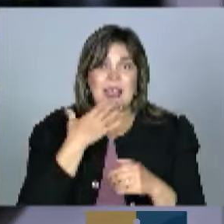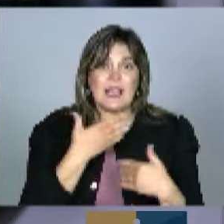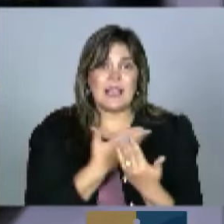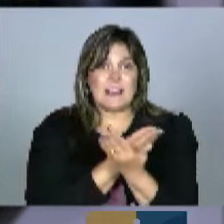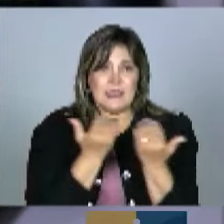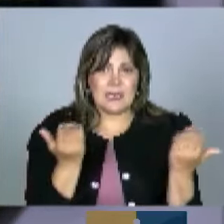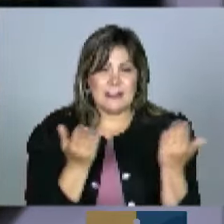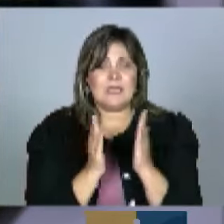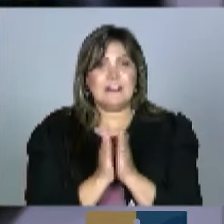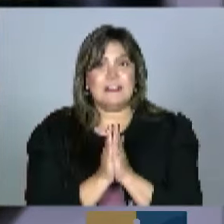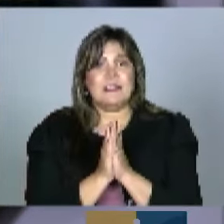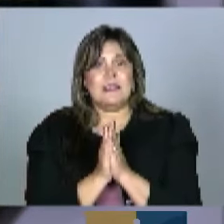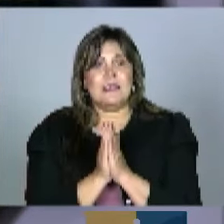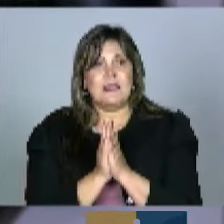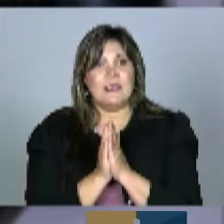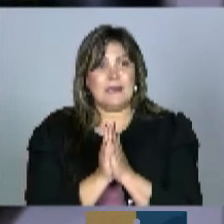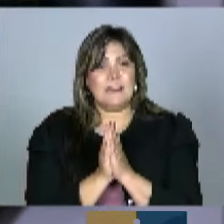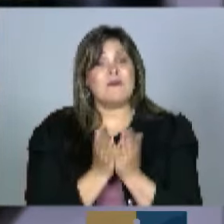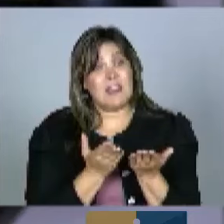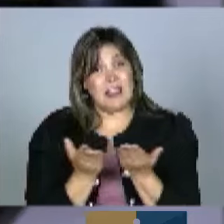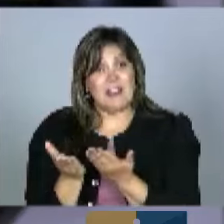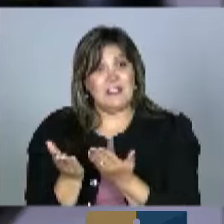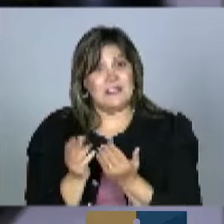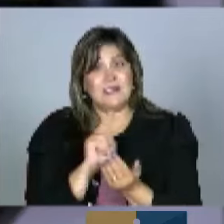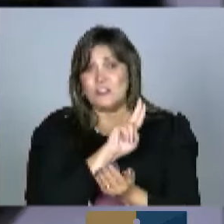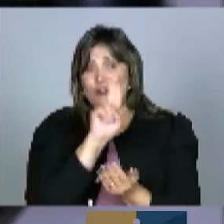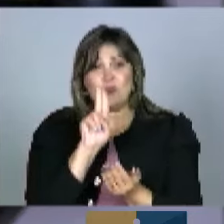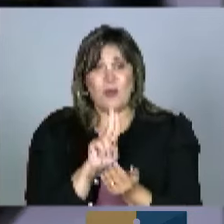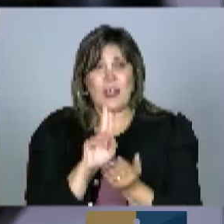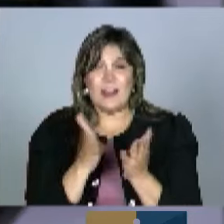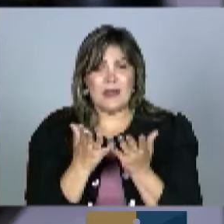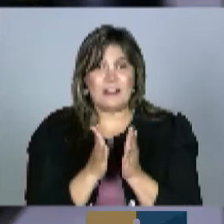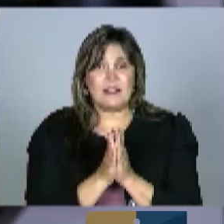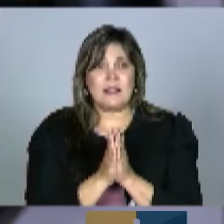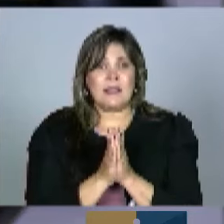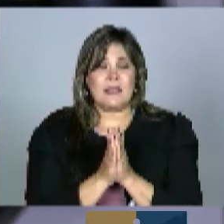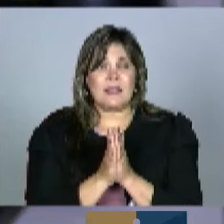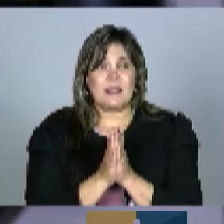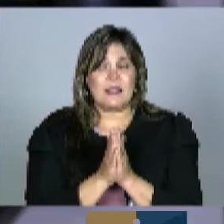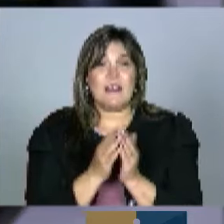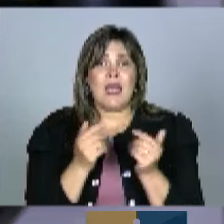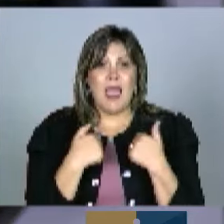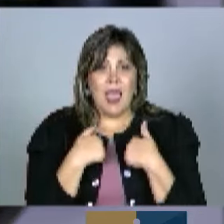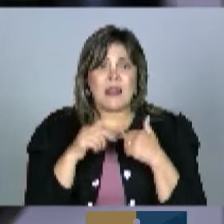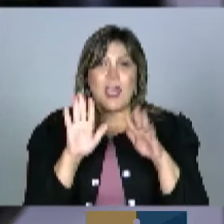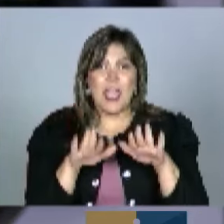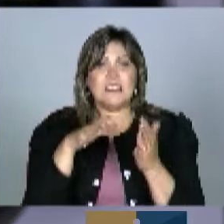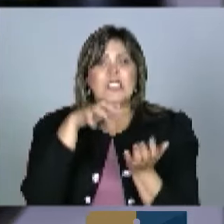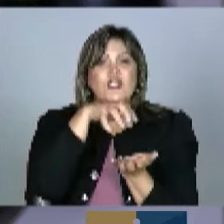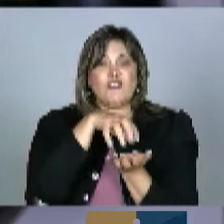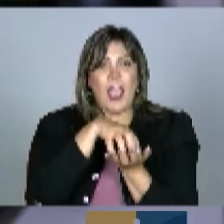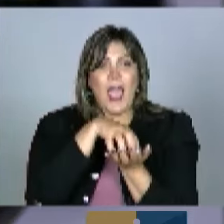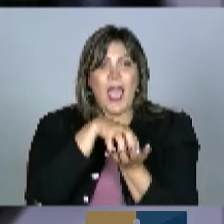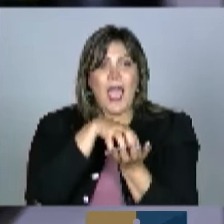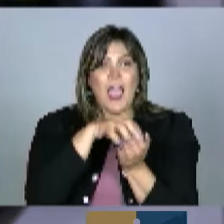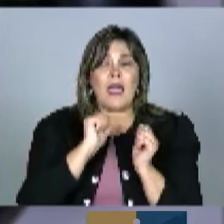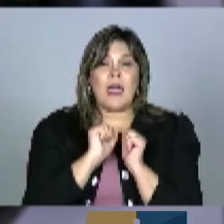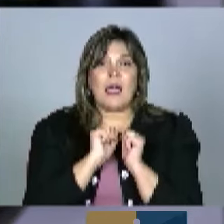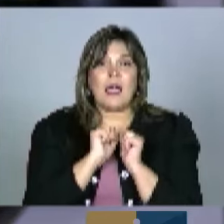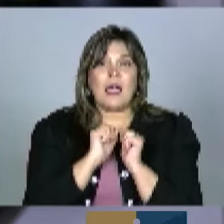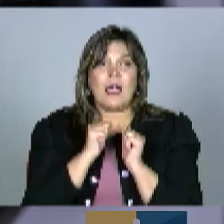سميره ايوه اتفضلي يا فندم سؤال حضرتك بص لو سمحت انا عندي شقه ايوه انا